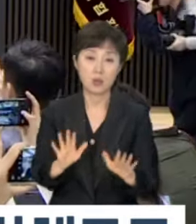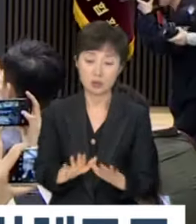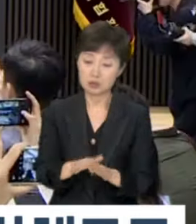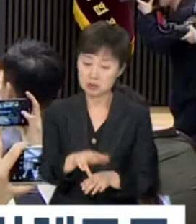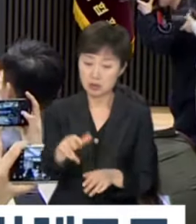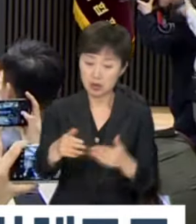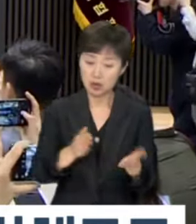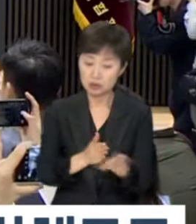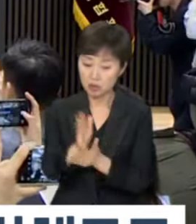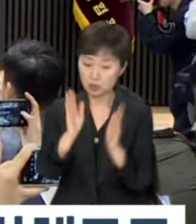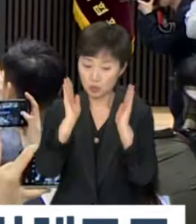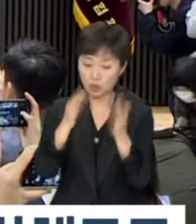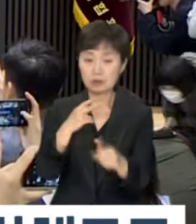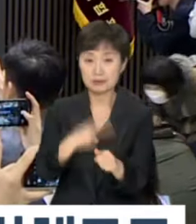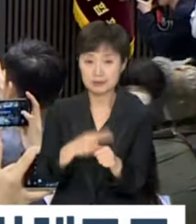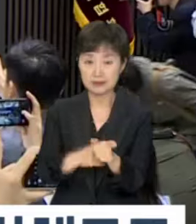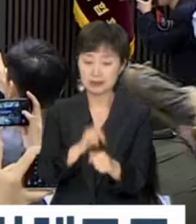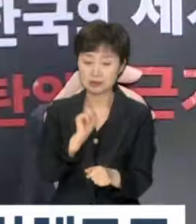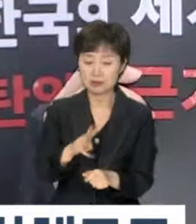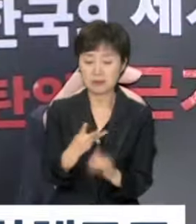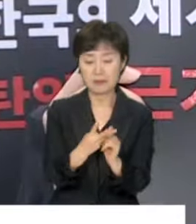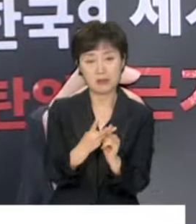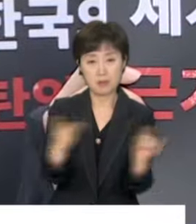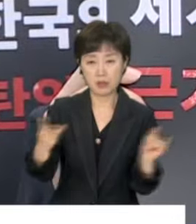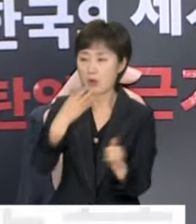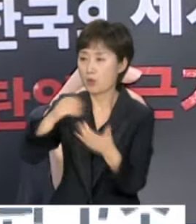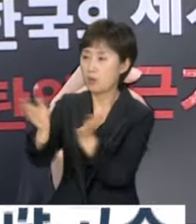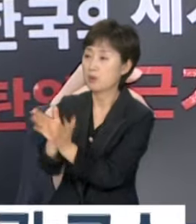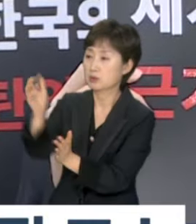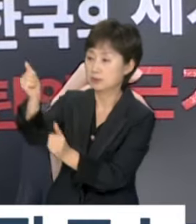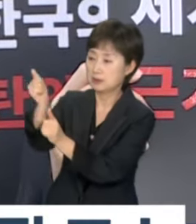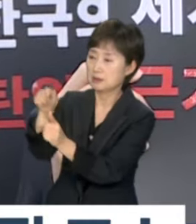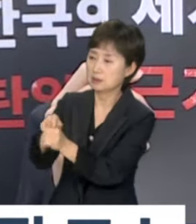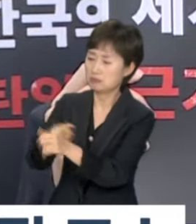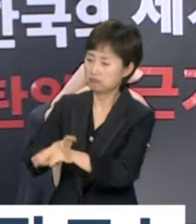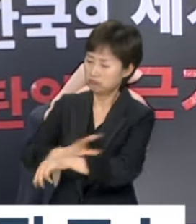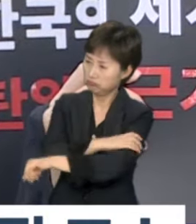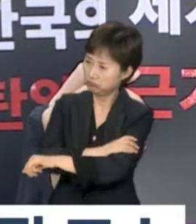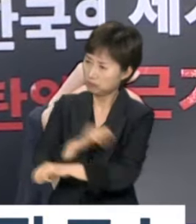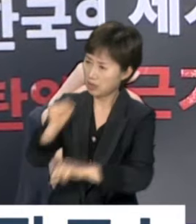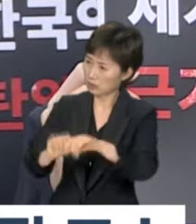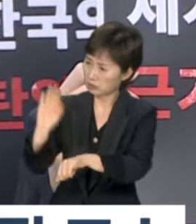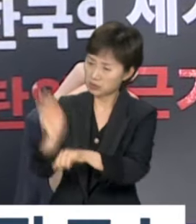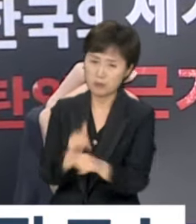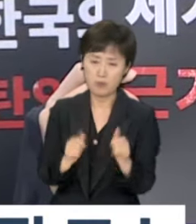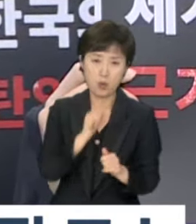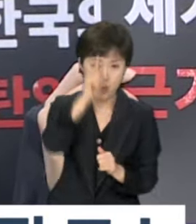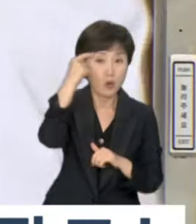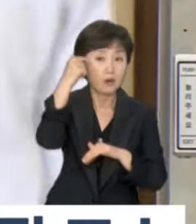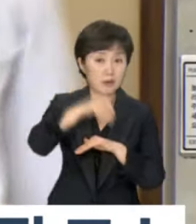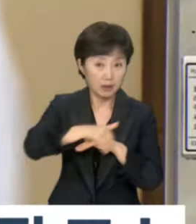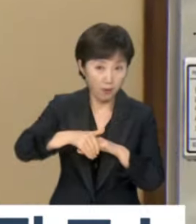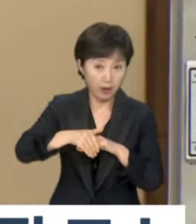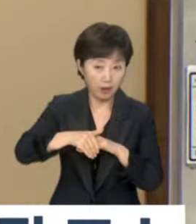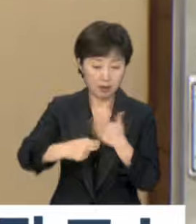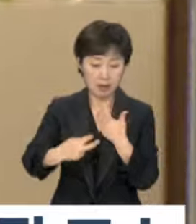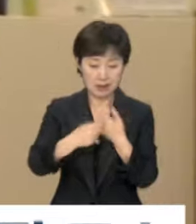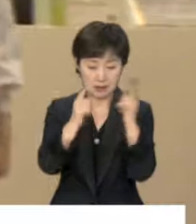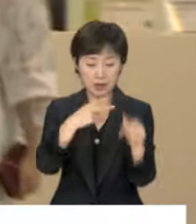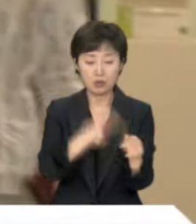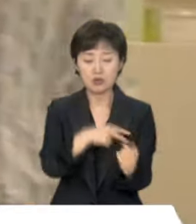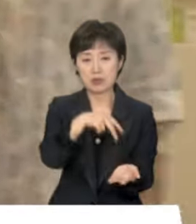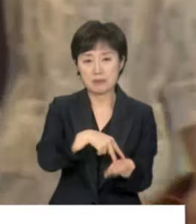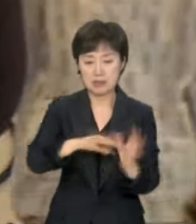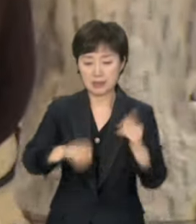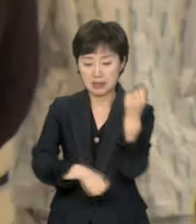오늘 전공의 1,300여 명이 박민수 보건복지부 2차관을 직권남용 등의 혐의로 고소할 예정입니다. 의대